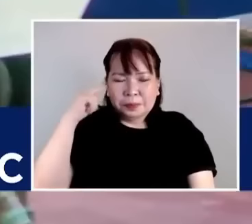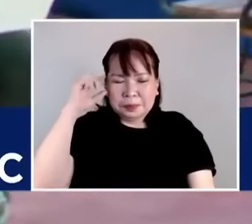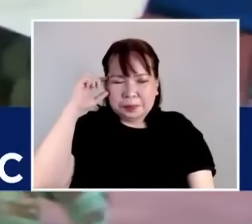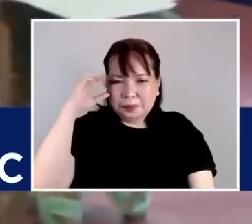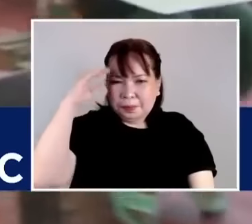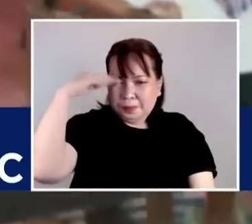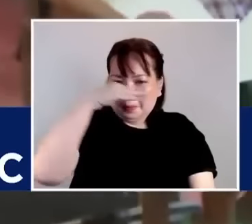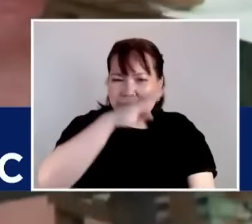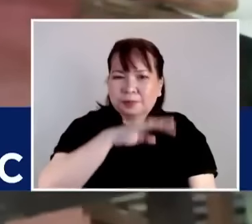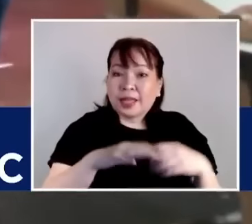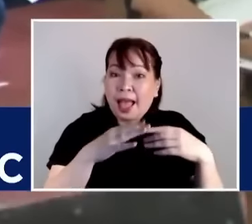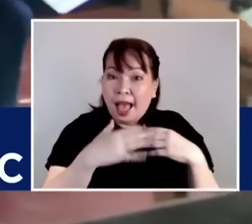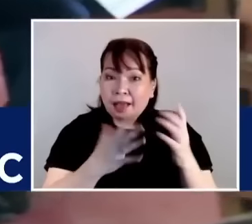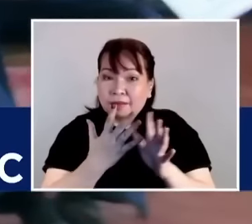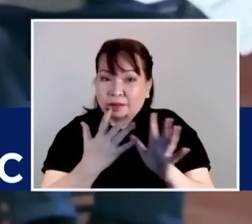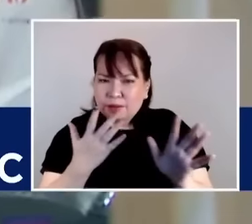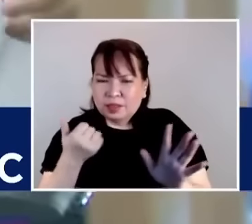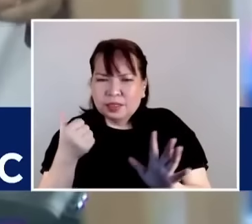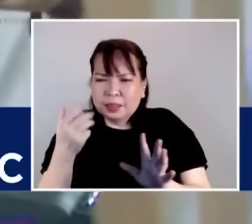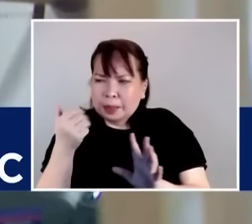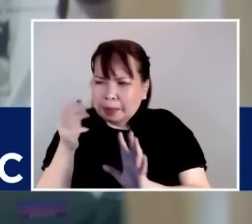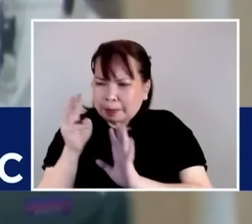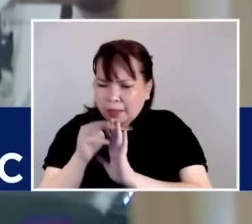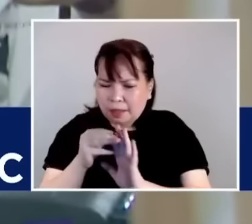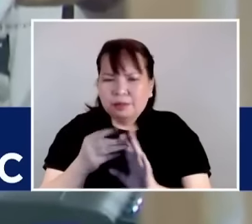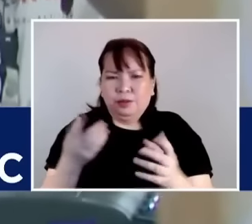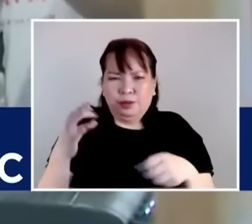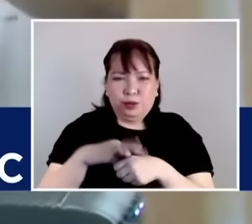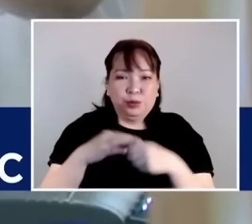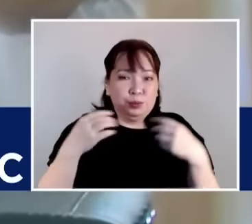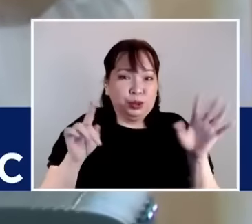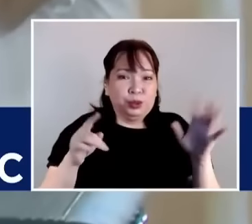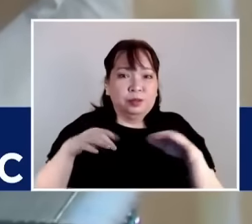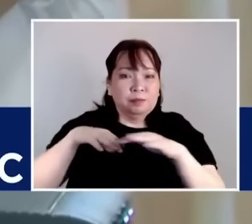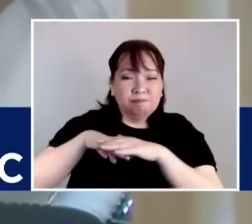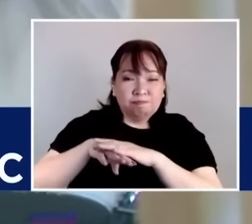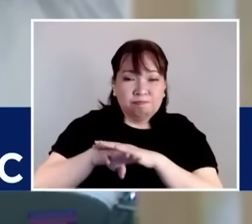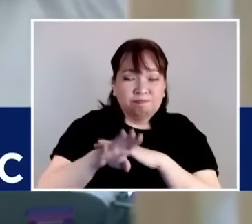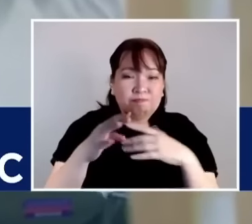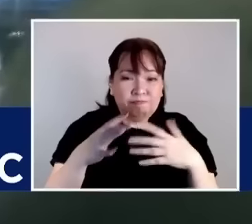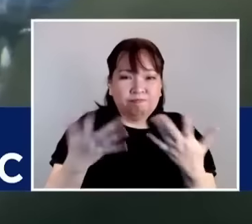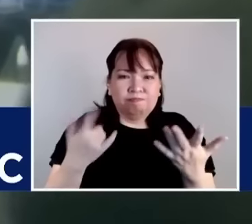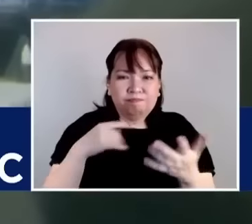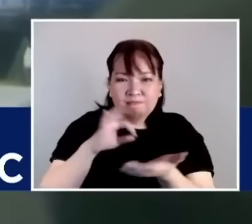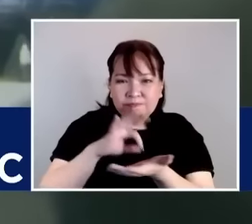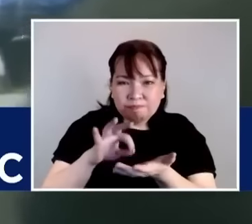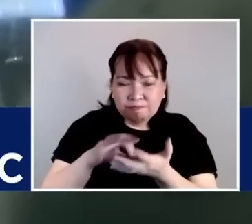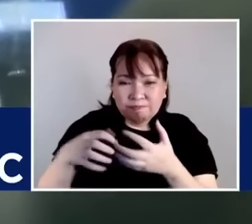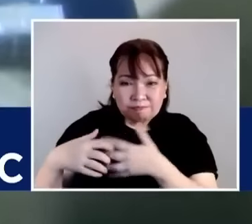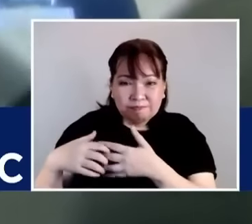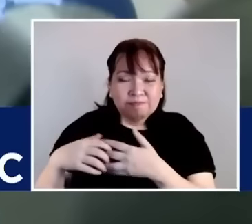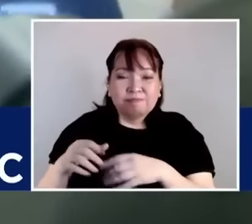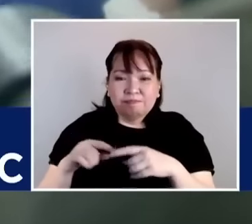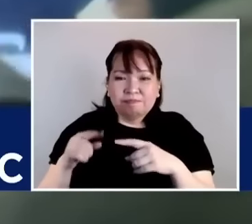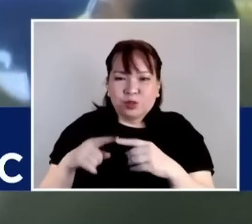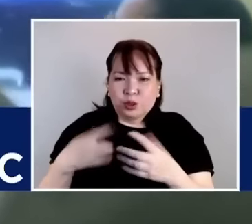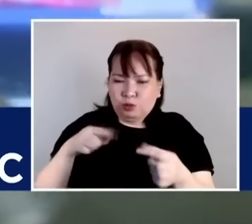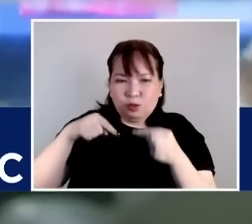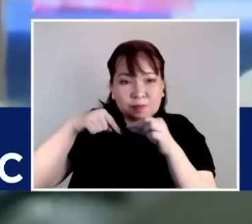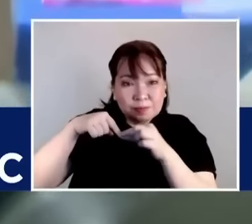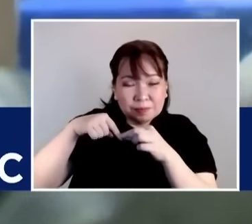10 minuto nagtagal ang proseso ng pagboto hanggang maipasok ang balota sa vote counting machine at malagyan ng indelible ink